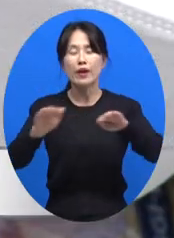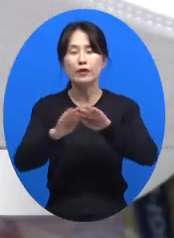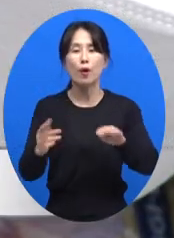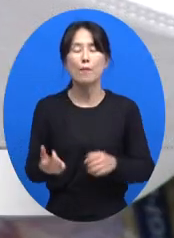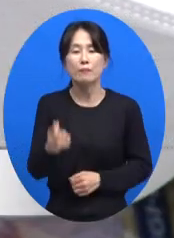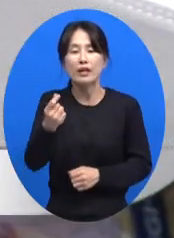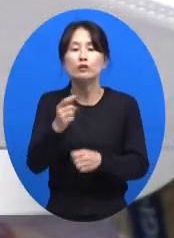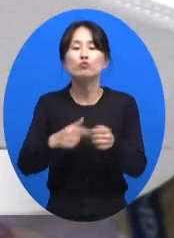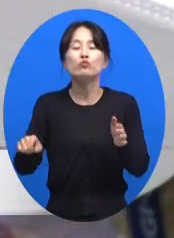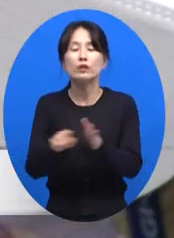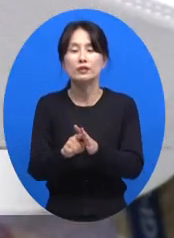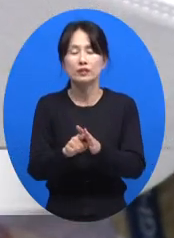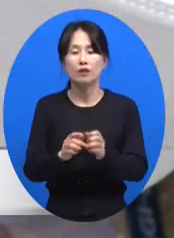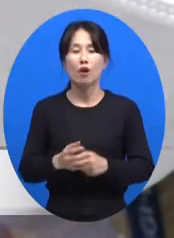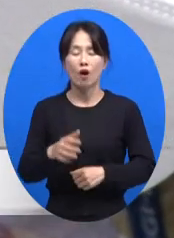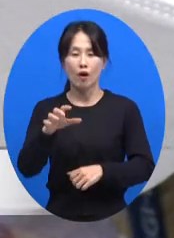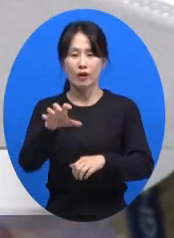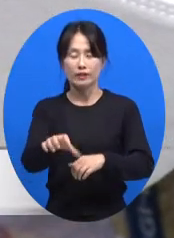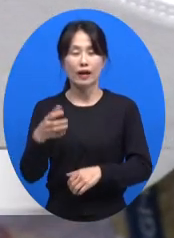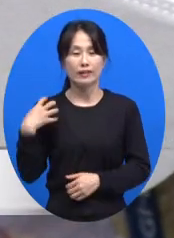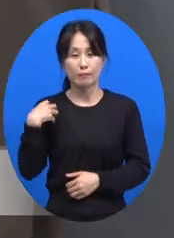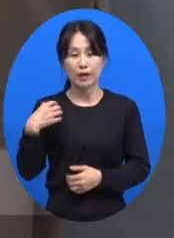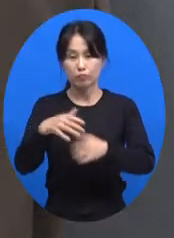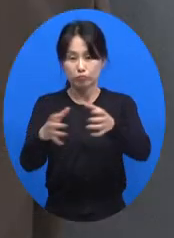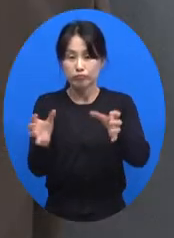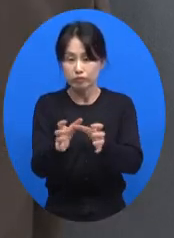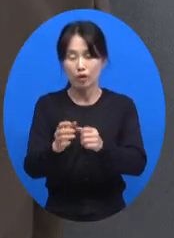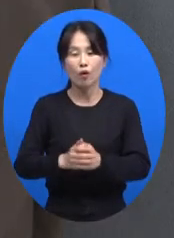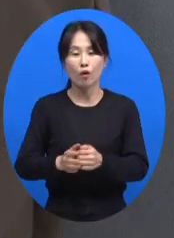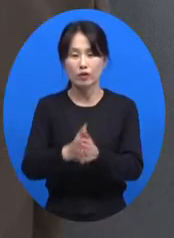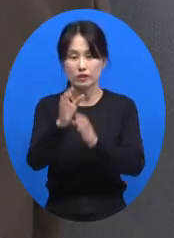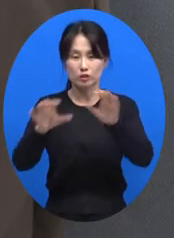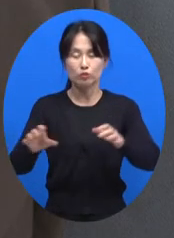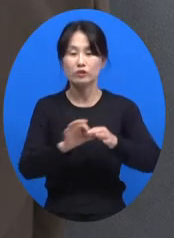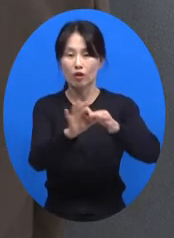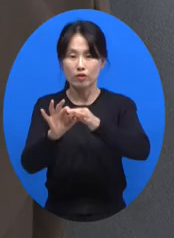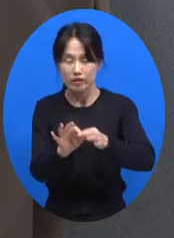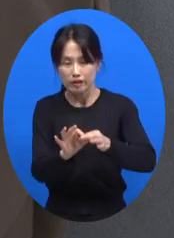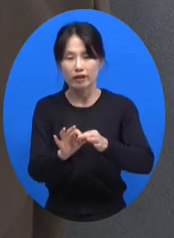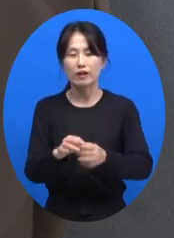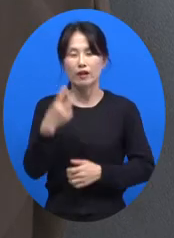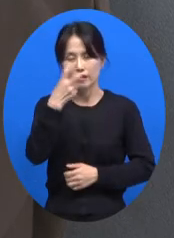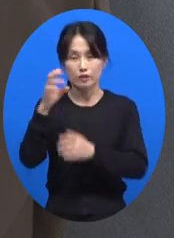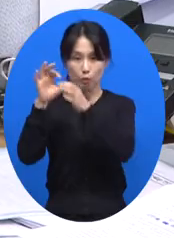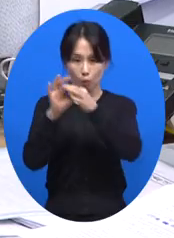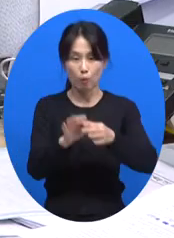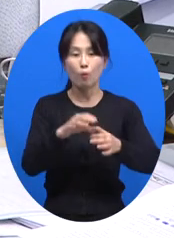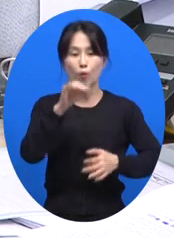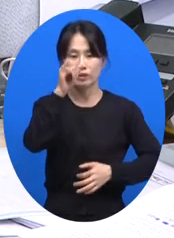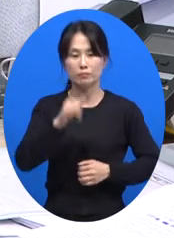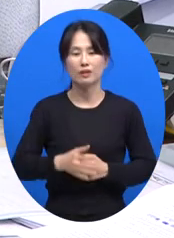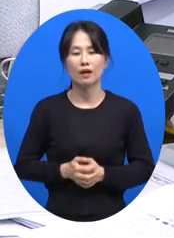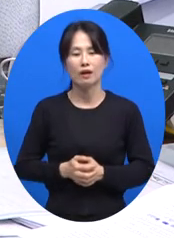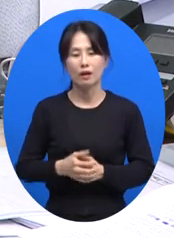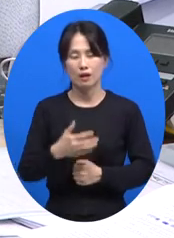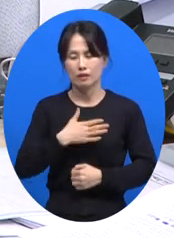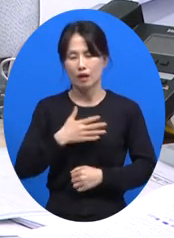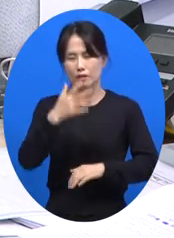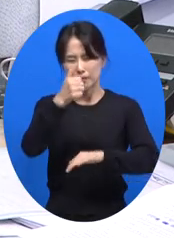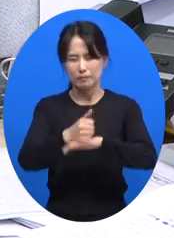있도록 경기도 담당 부서, 시군과 연계 체계를 갖춰 사례가 끝날 때까지 관리합니다. 아무래도 나를